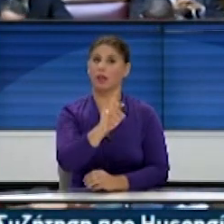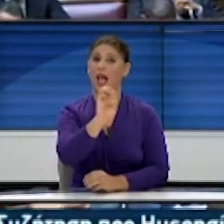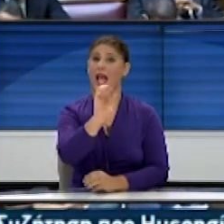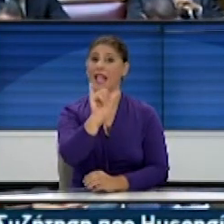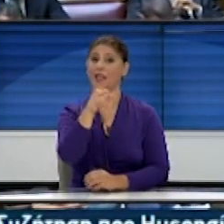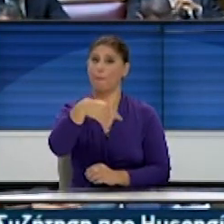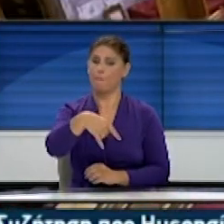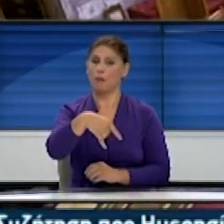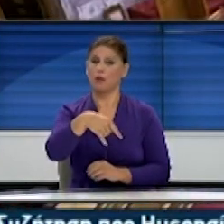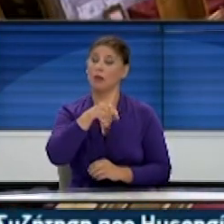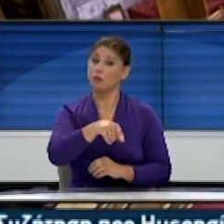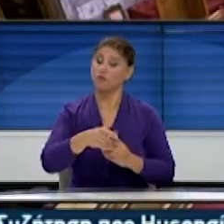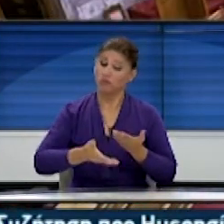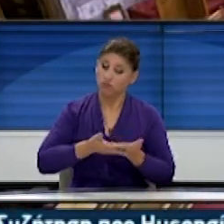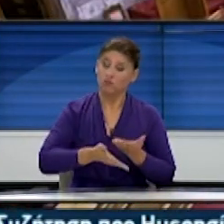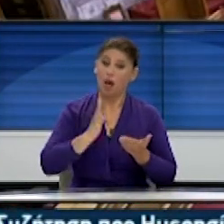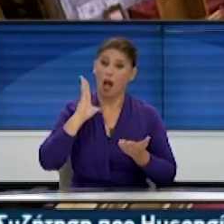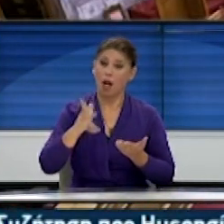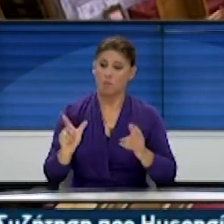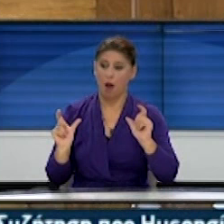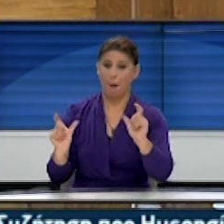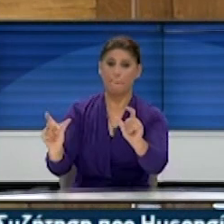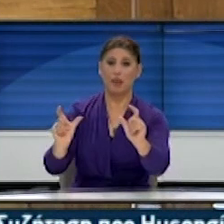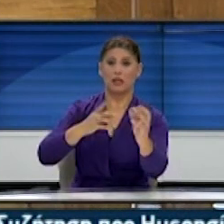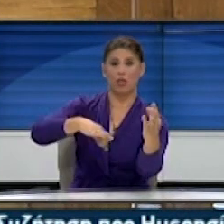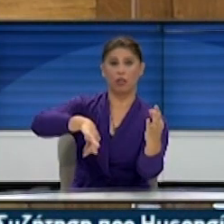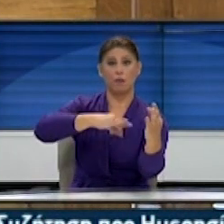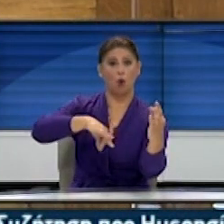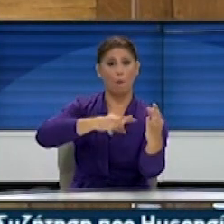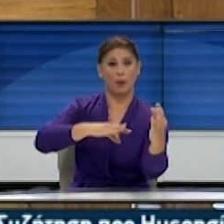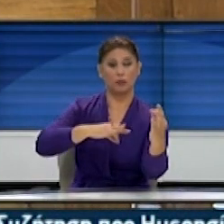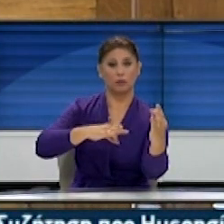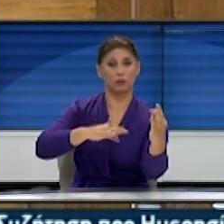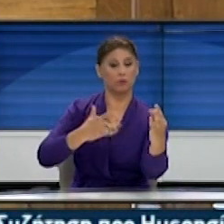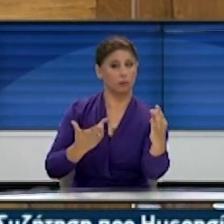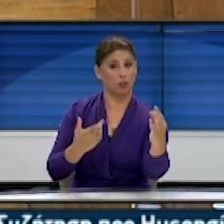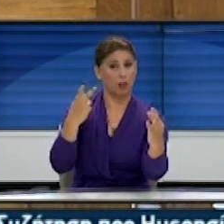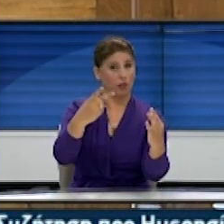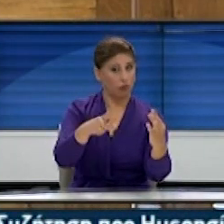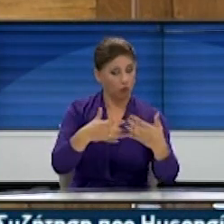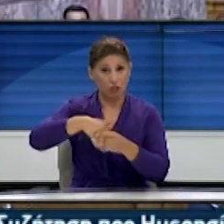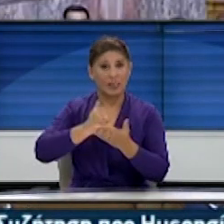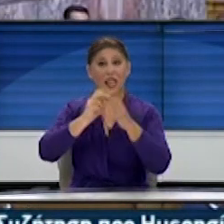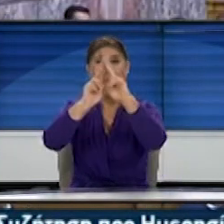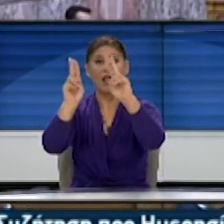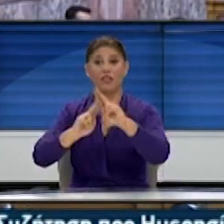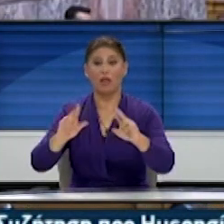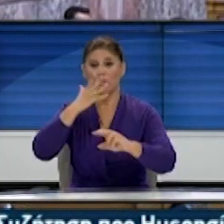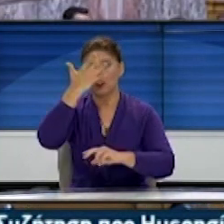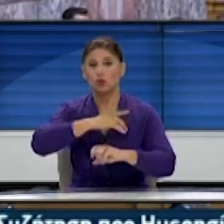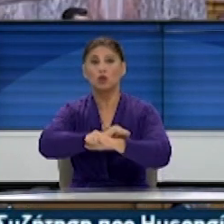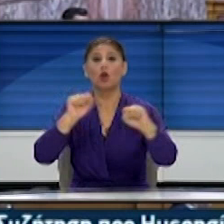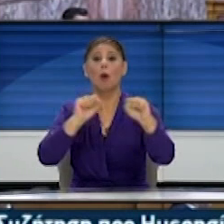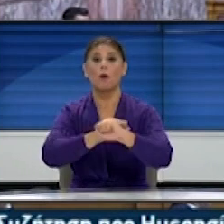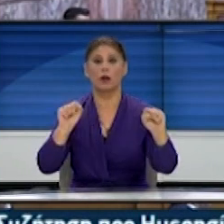και ενδεχομένως λάθος τα θεωρούμε αυτονόητα ως πολίτες. Αλλά από την άλλη πλευρά, και εσείς λέτε ότι η οικονομία θα είναι σε πρώτο πλάνο, η ακρίβεια. Και γνωρίζετε